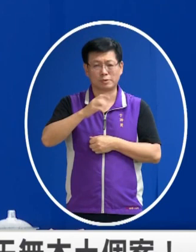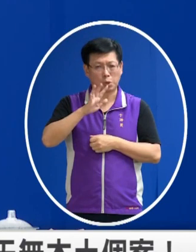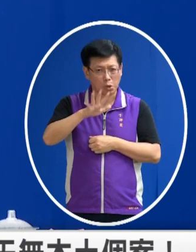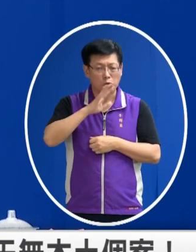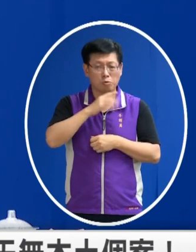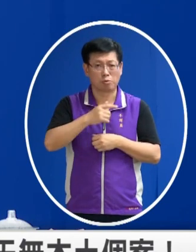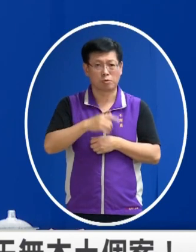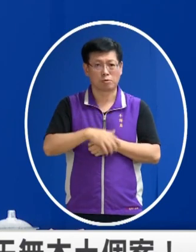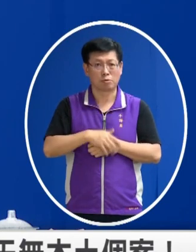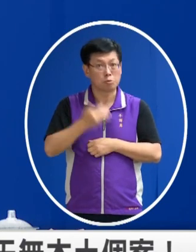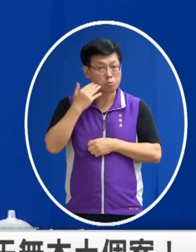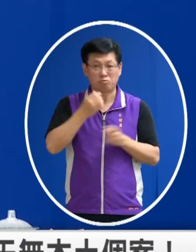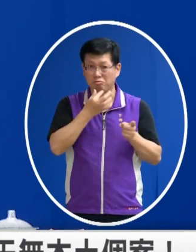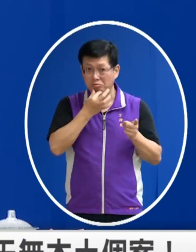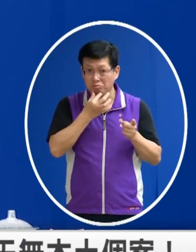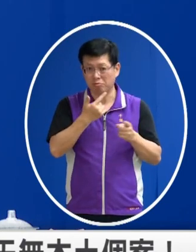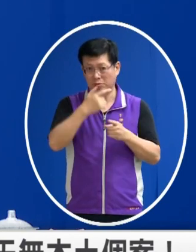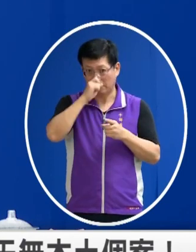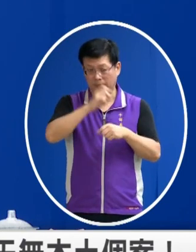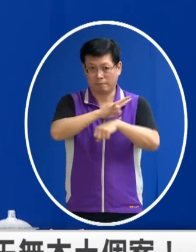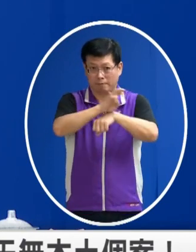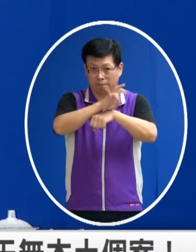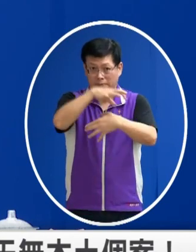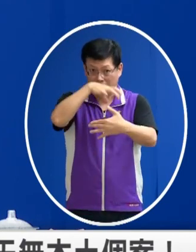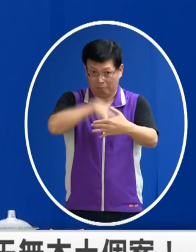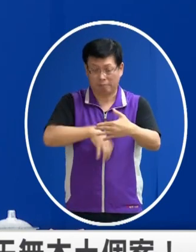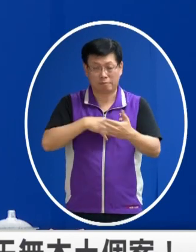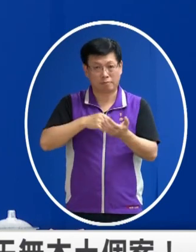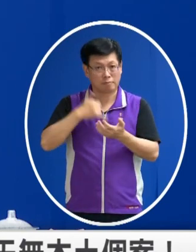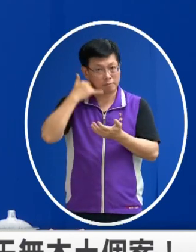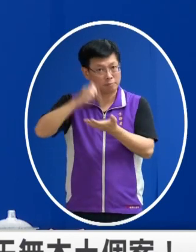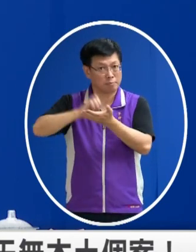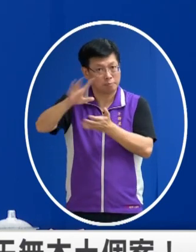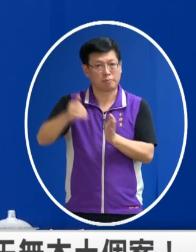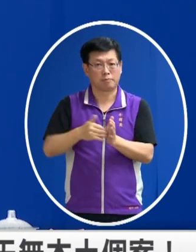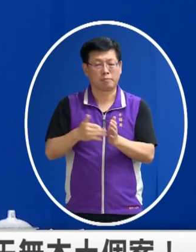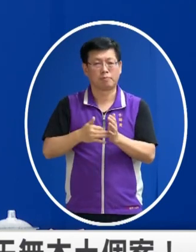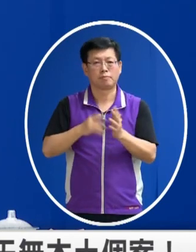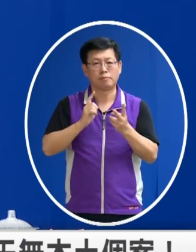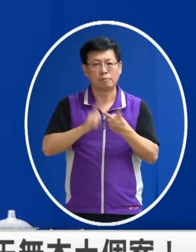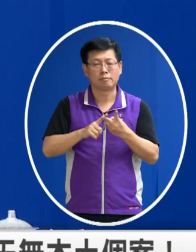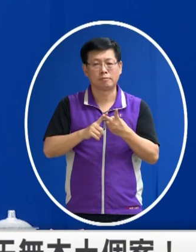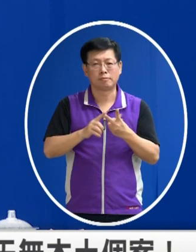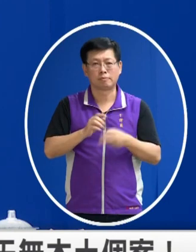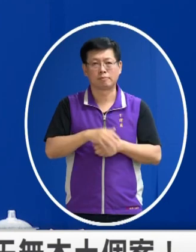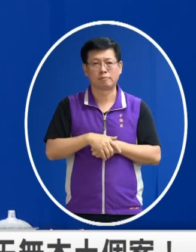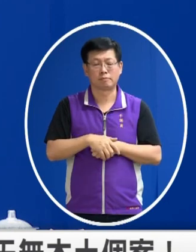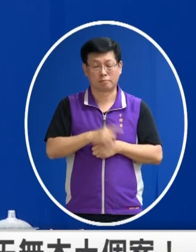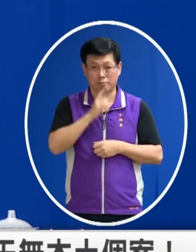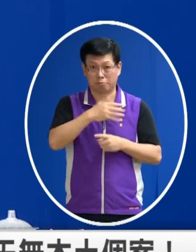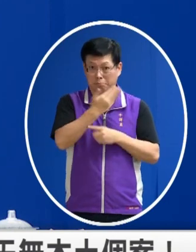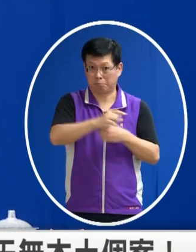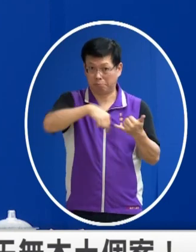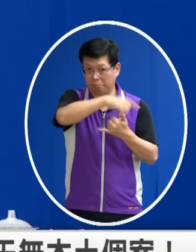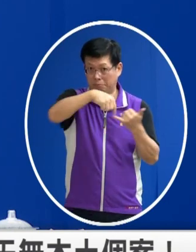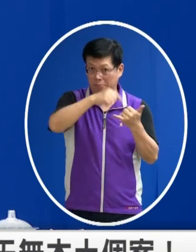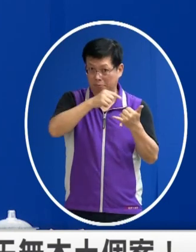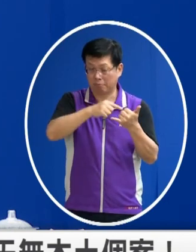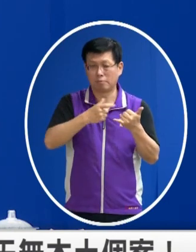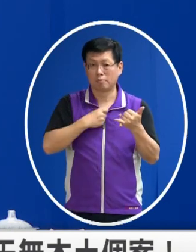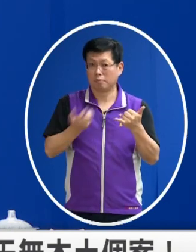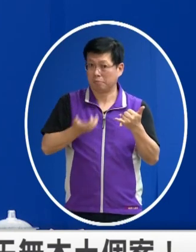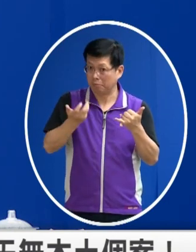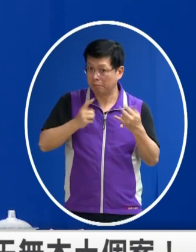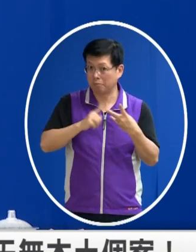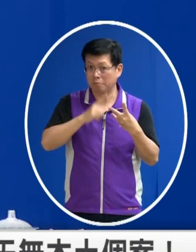有疑似病例的话，24小时内通报。那另外就是这个尸体的处理是要火